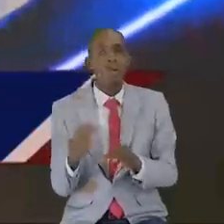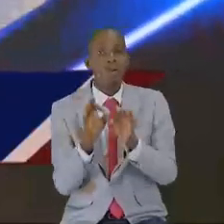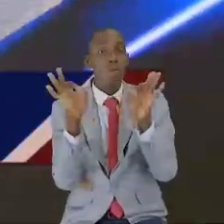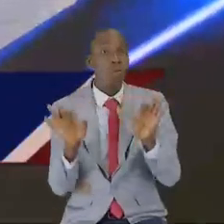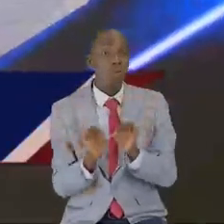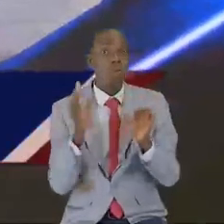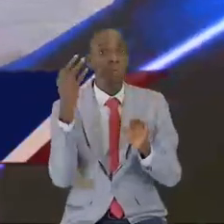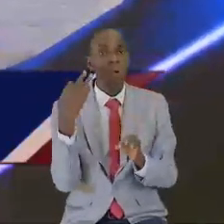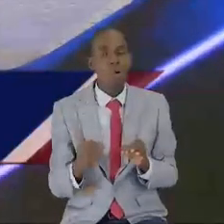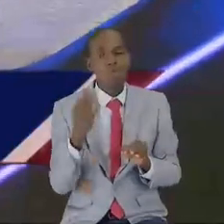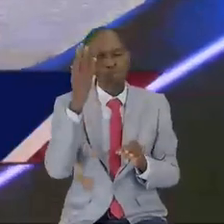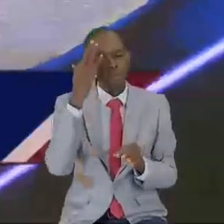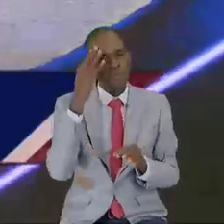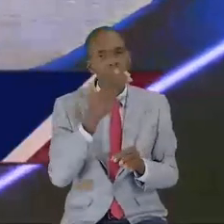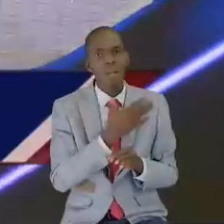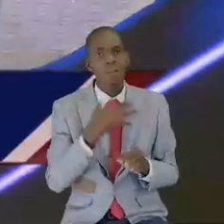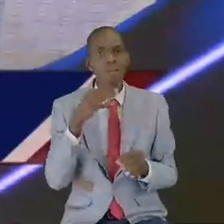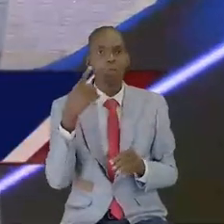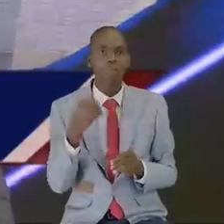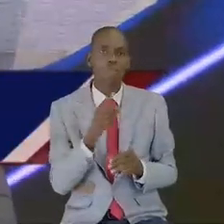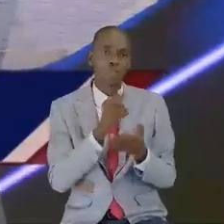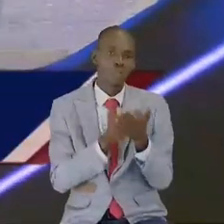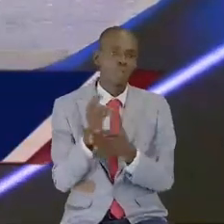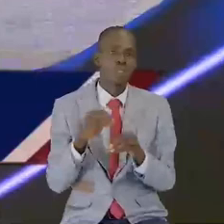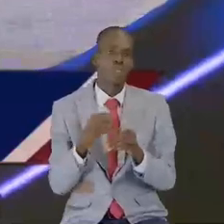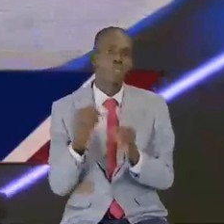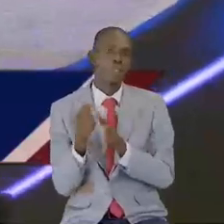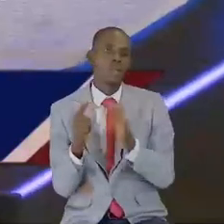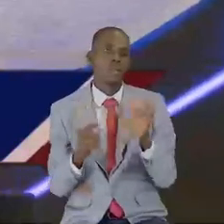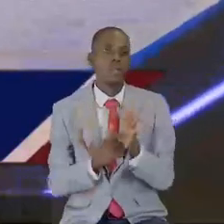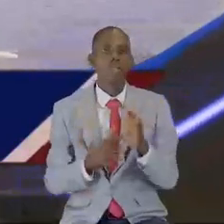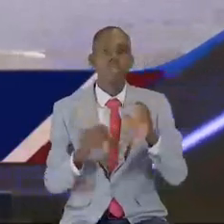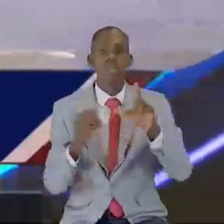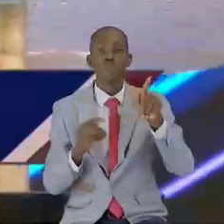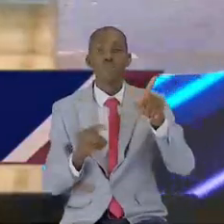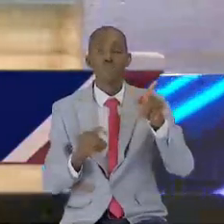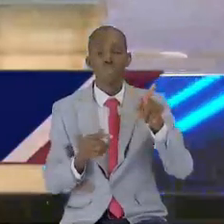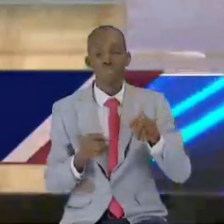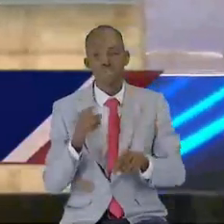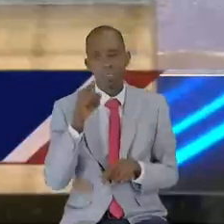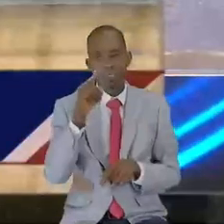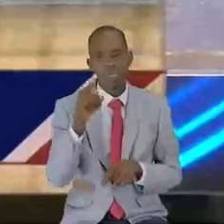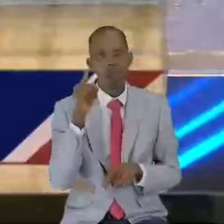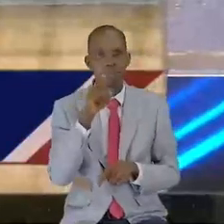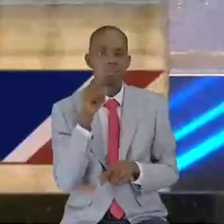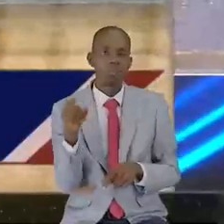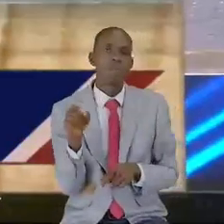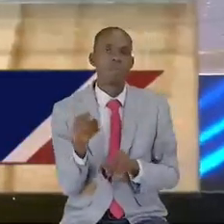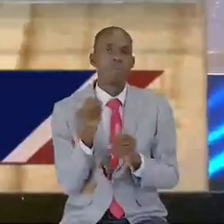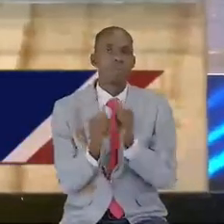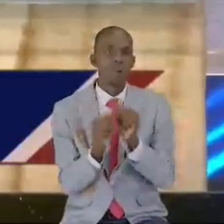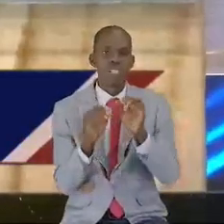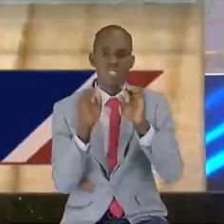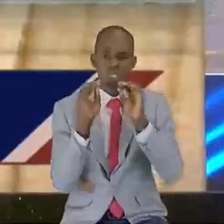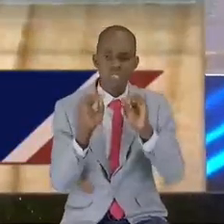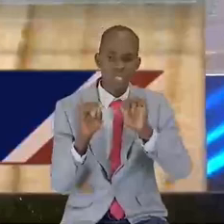de la vérité. Toi, verset 21, toi donc, qui enseigne les autres,